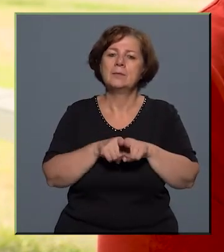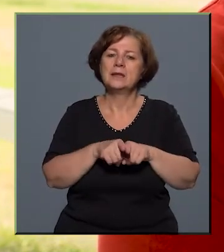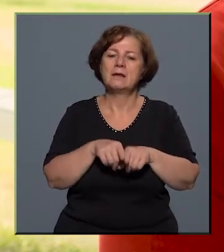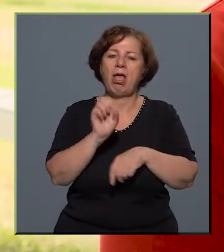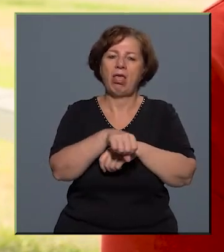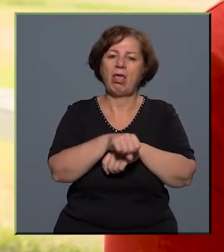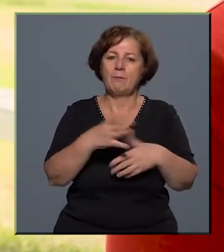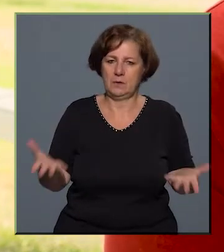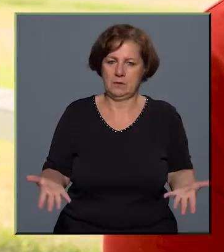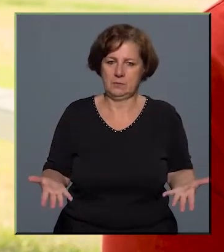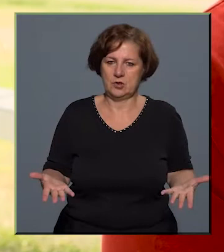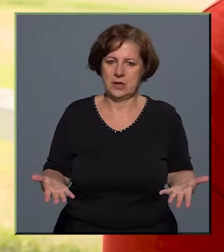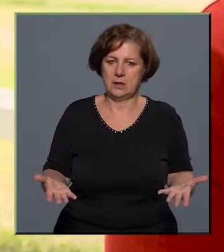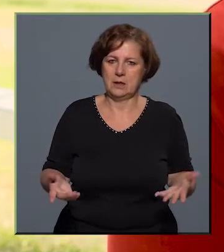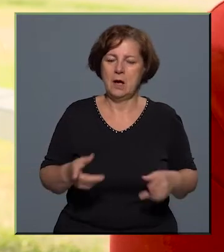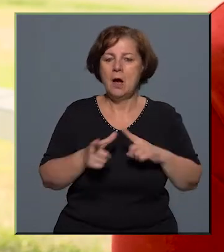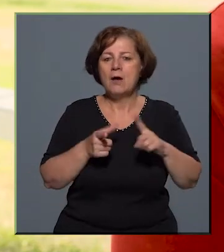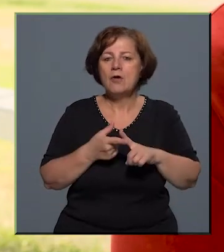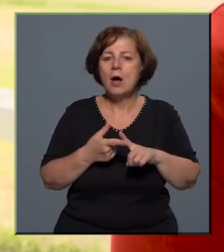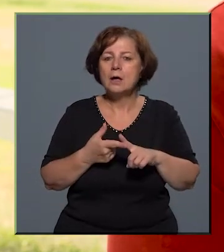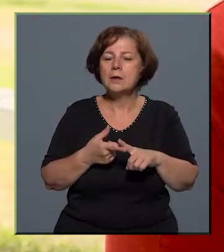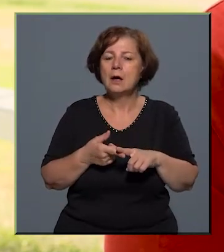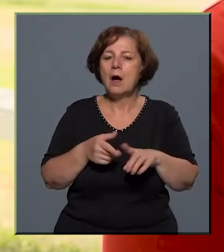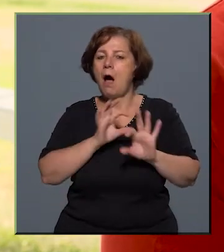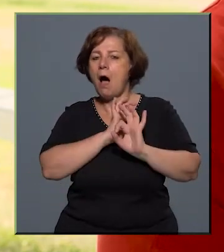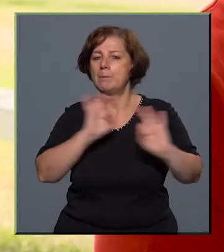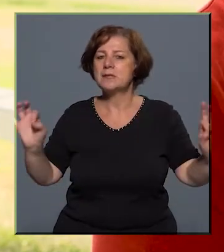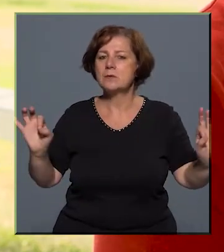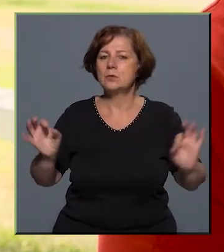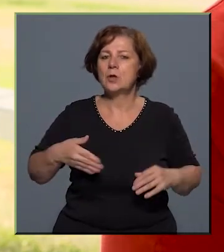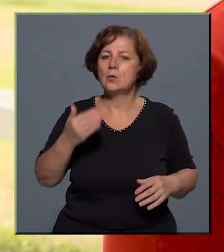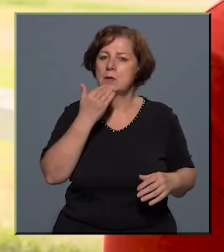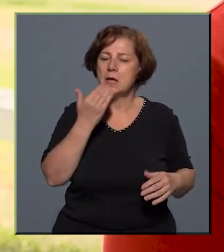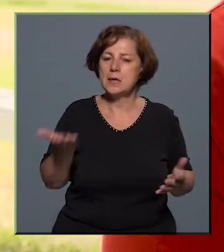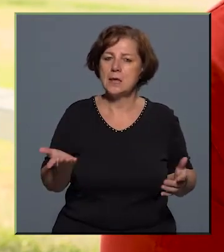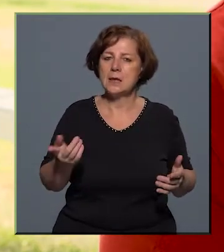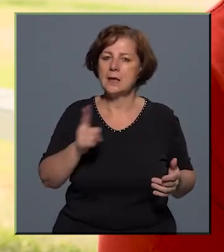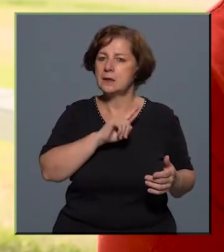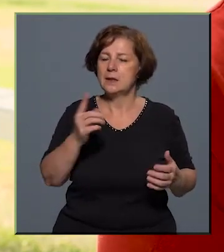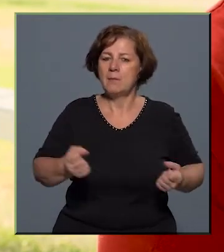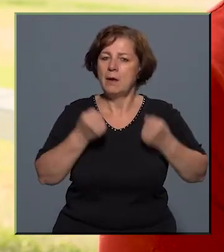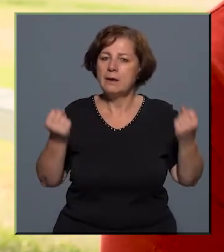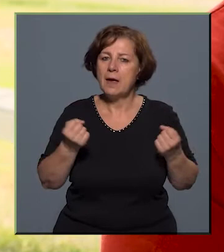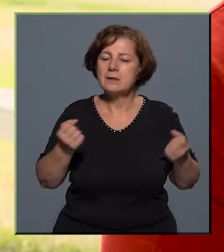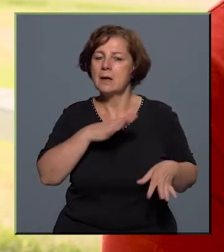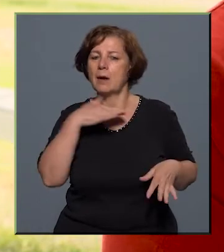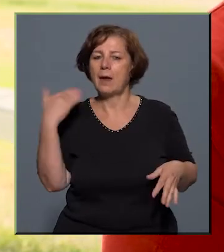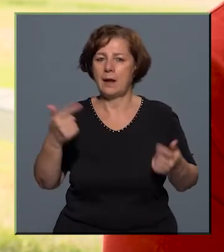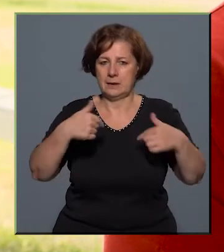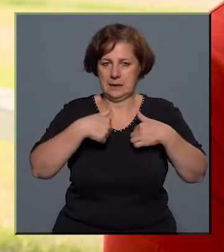mint a nem törődömség, vagy pedig, hogyha abszolút a kutya igényeit nem